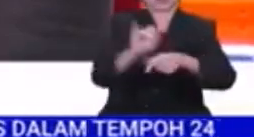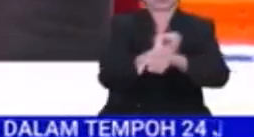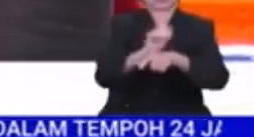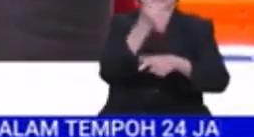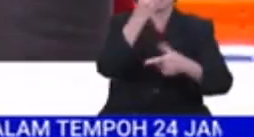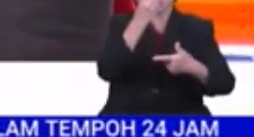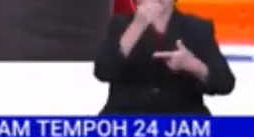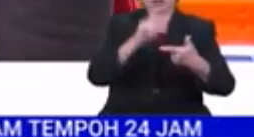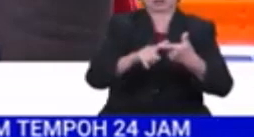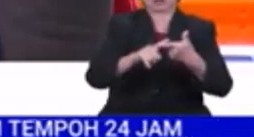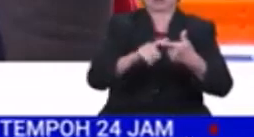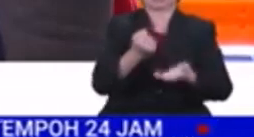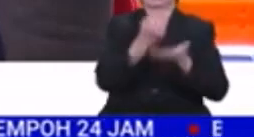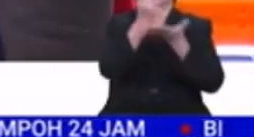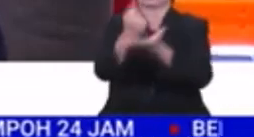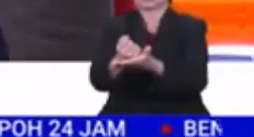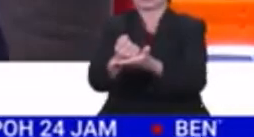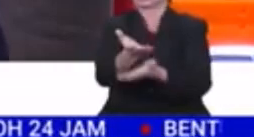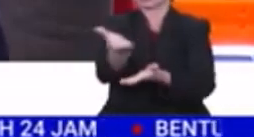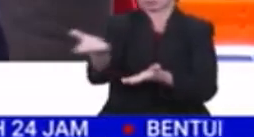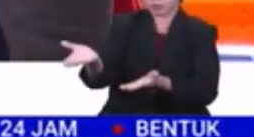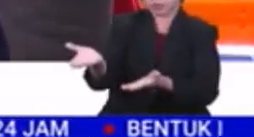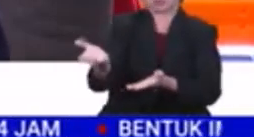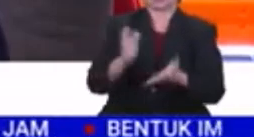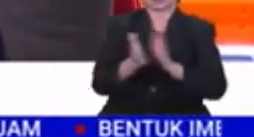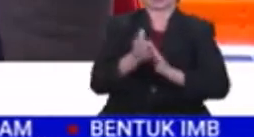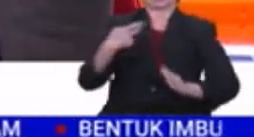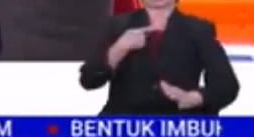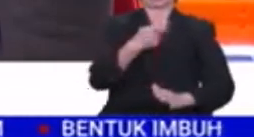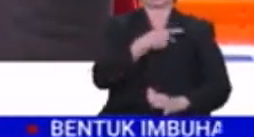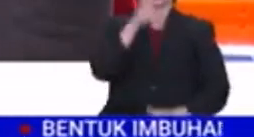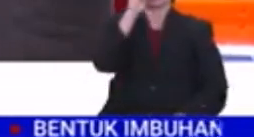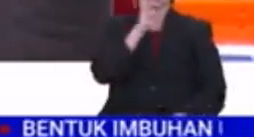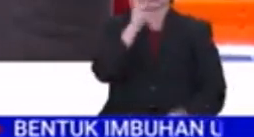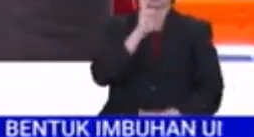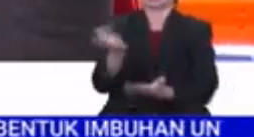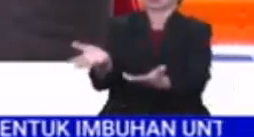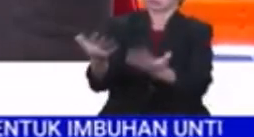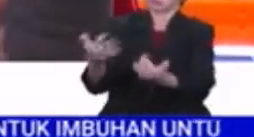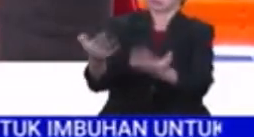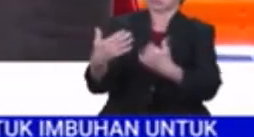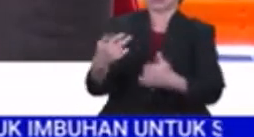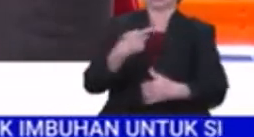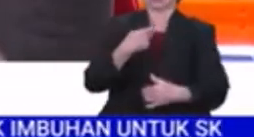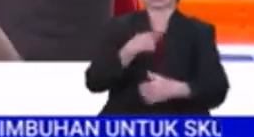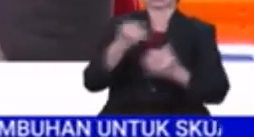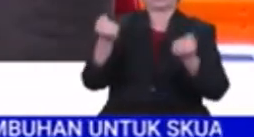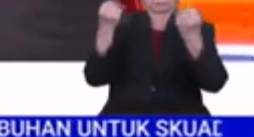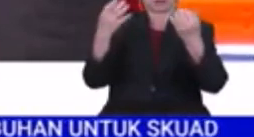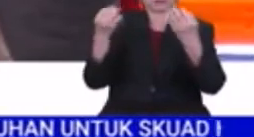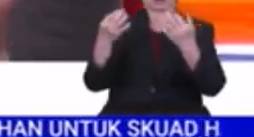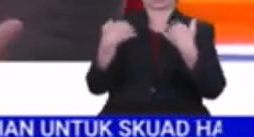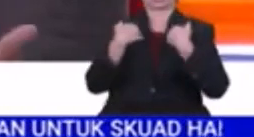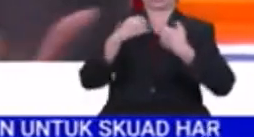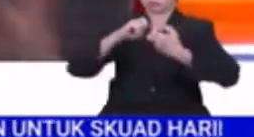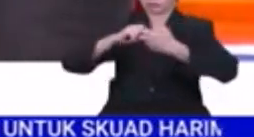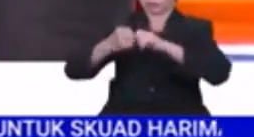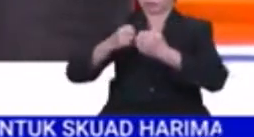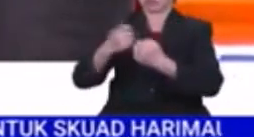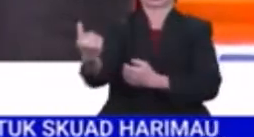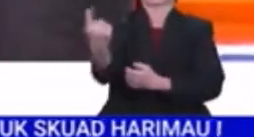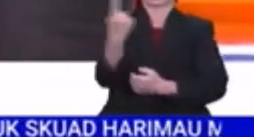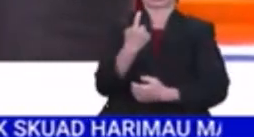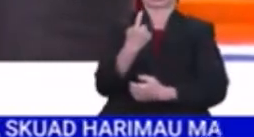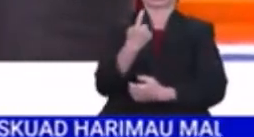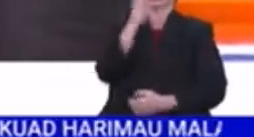makanan yang membantu mereka jadi Kediri sebagai tubuh yang wanitanya menggalang suara ramai juga yang pemilih ada isu dan sebagainya